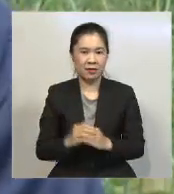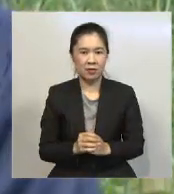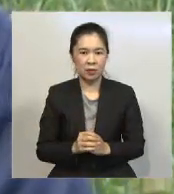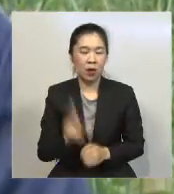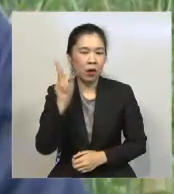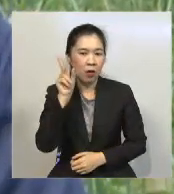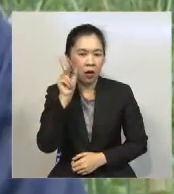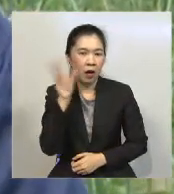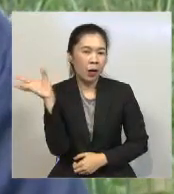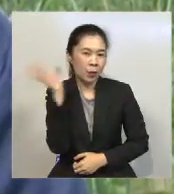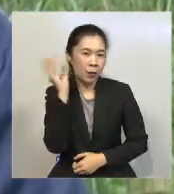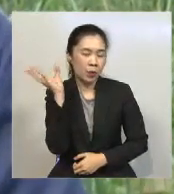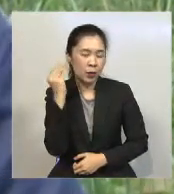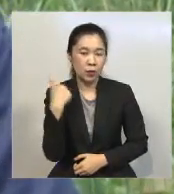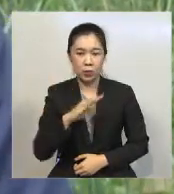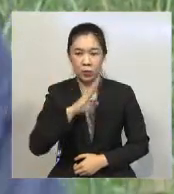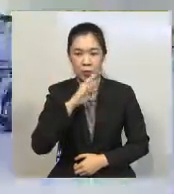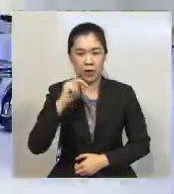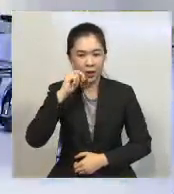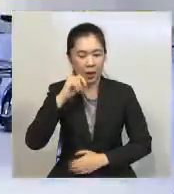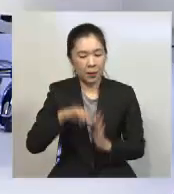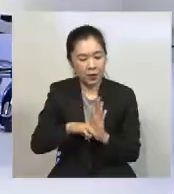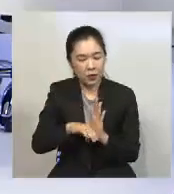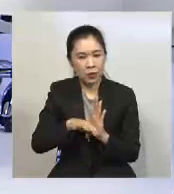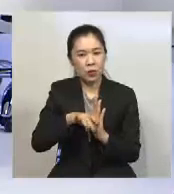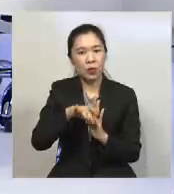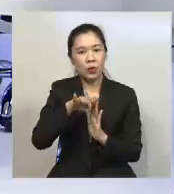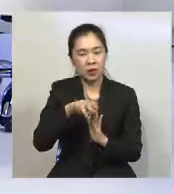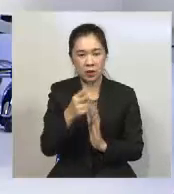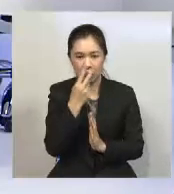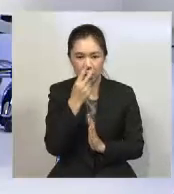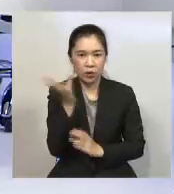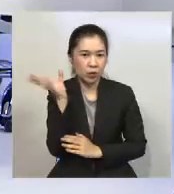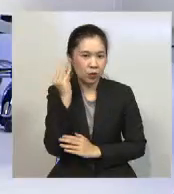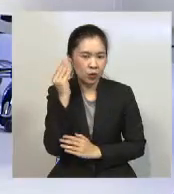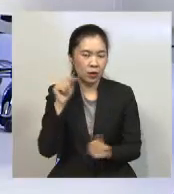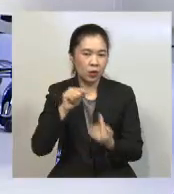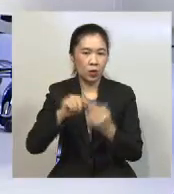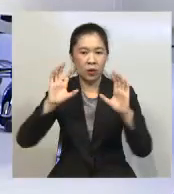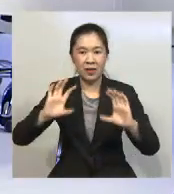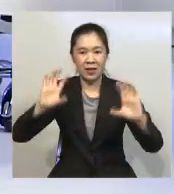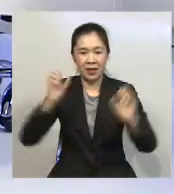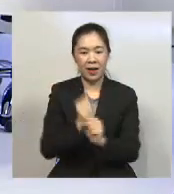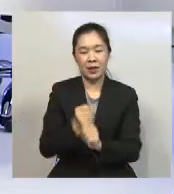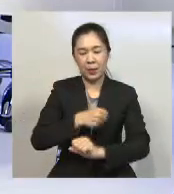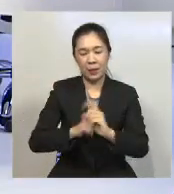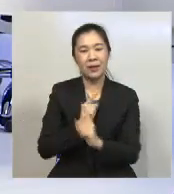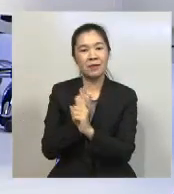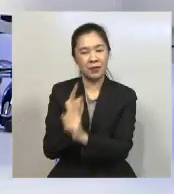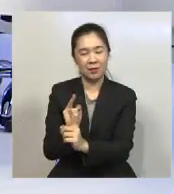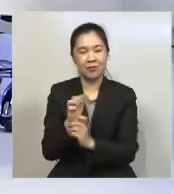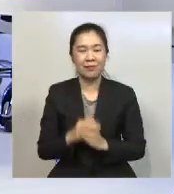ดตามข่าวสารนะคะว่าหากเกิดน้ำมีระดับสูงขึ้นหรือว่ายังไงก็ให้ติดตามข่าวสารจากทางราชการแล้วก็ปฏิบัติตามอย่างเคร่งครัดด้วยค่ะ